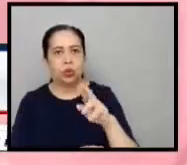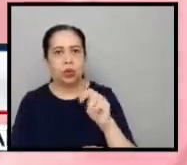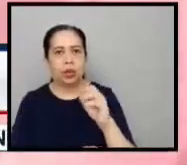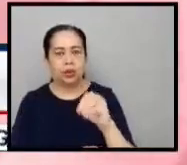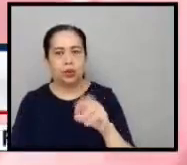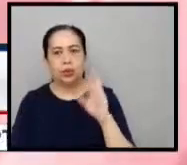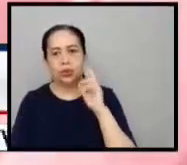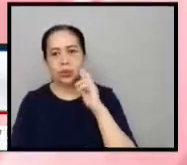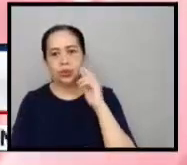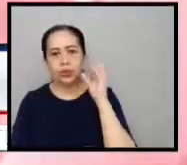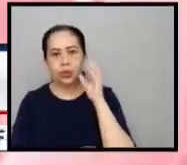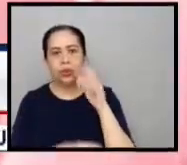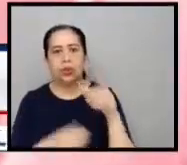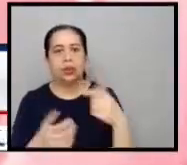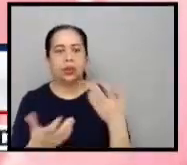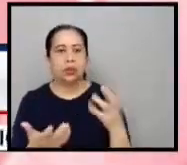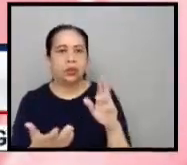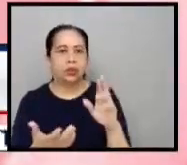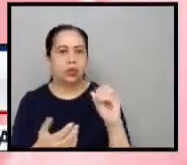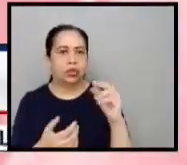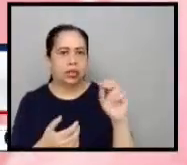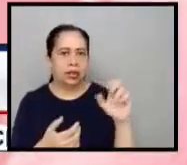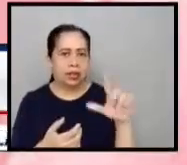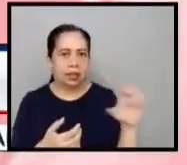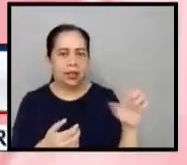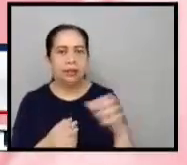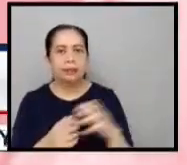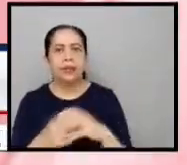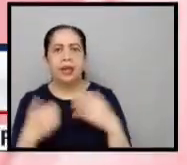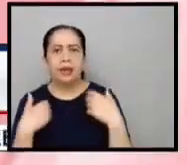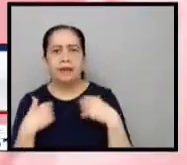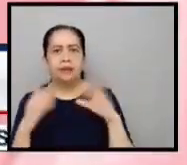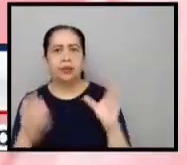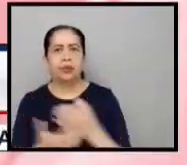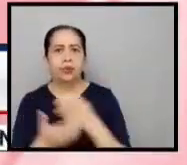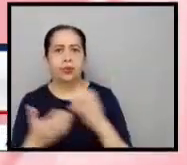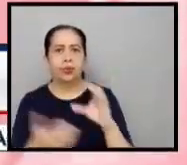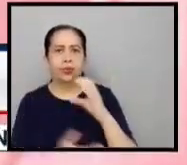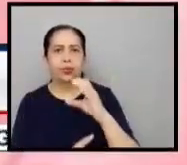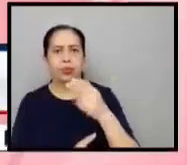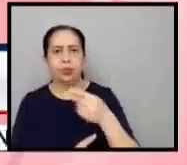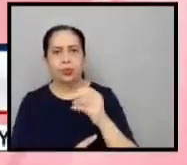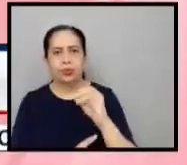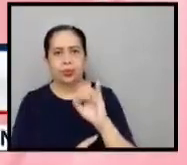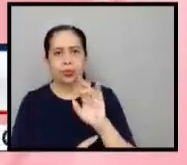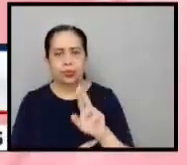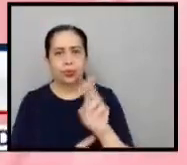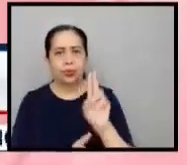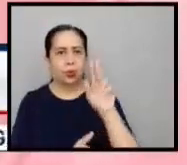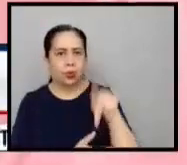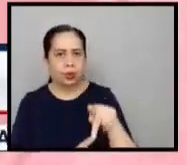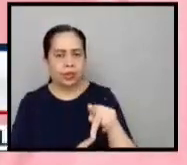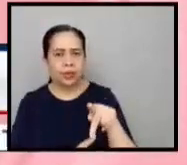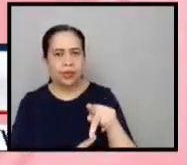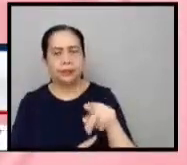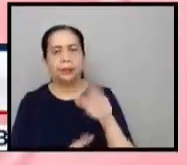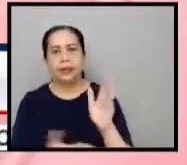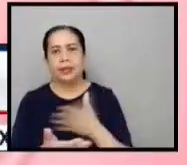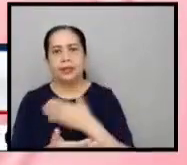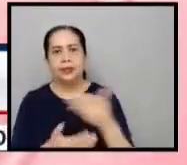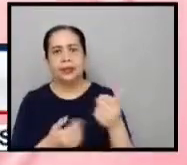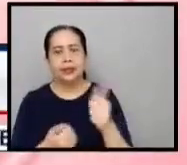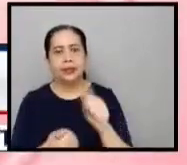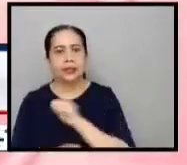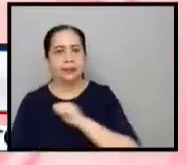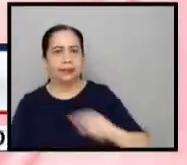Garudias. Meron din po tayo mga choirs, no? Yung University of the Philippines Singing Ambassadors, or UPSA, yung